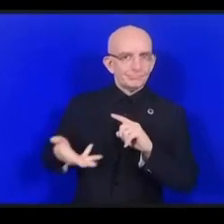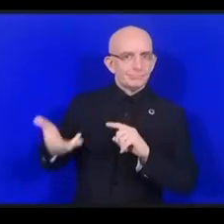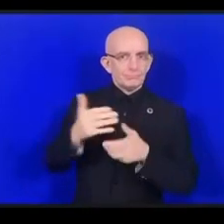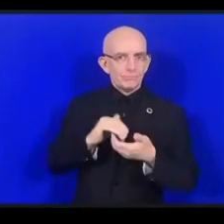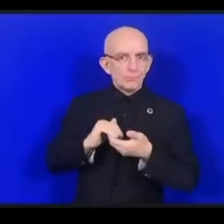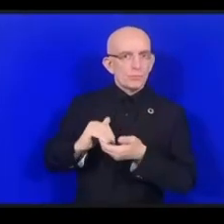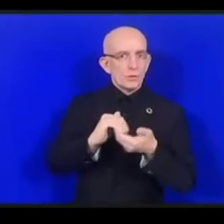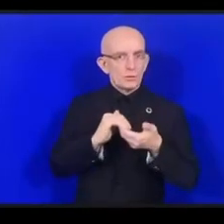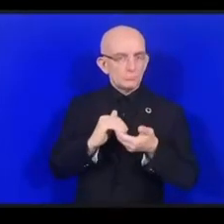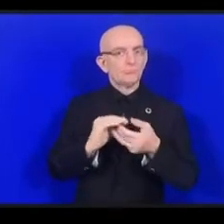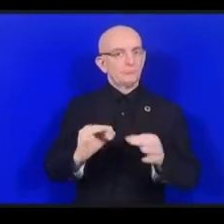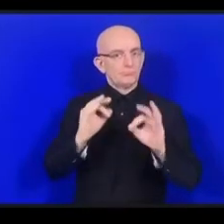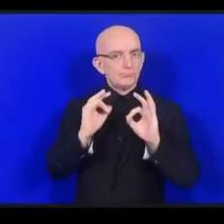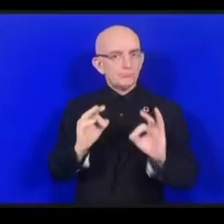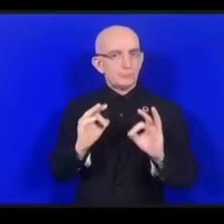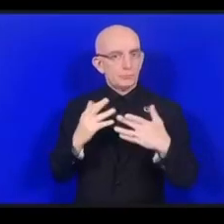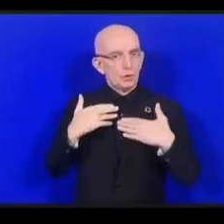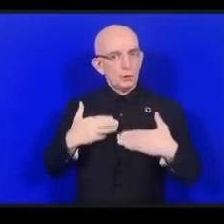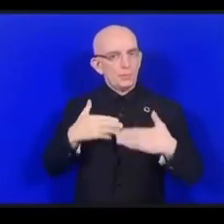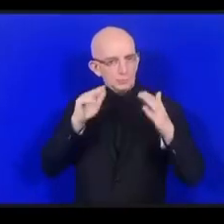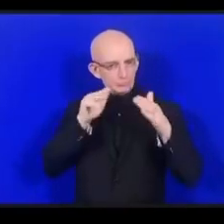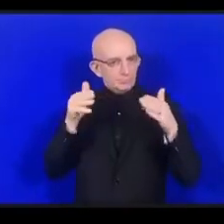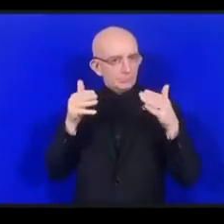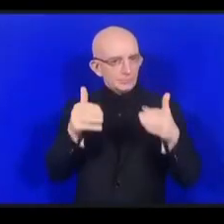向官方的参与。